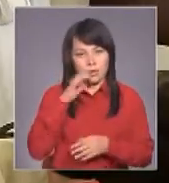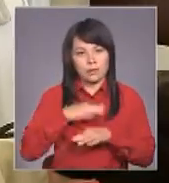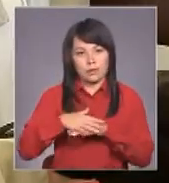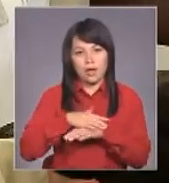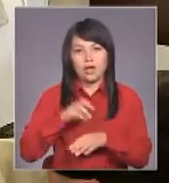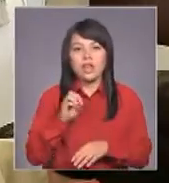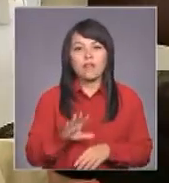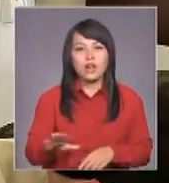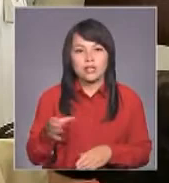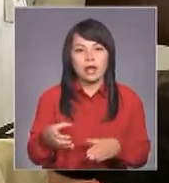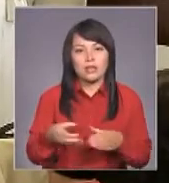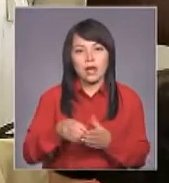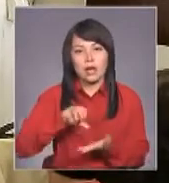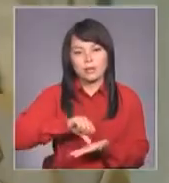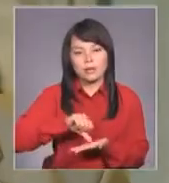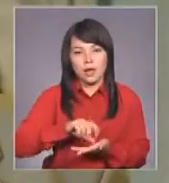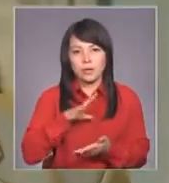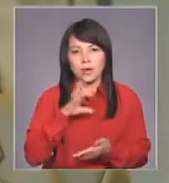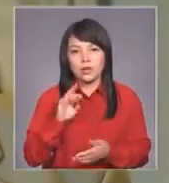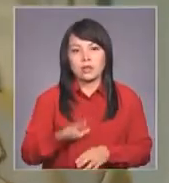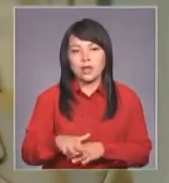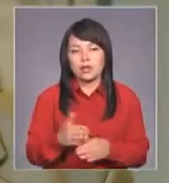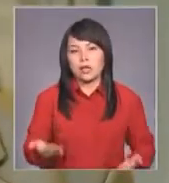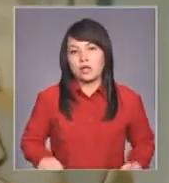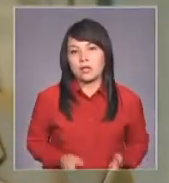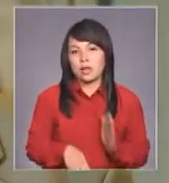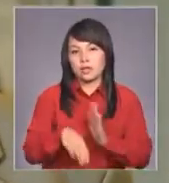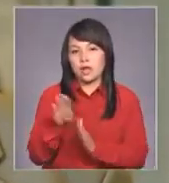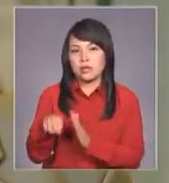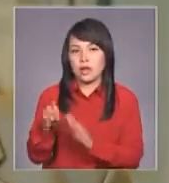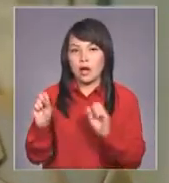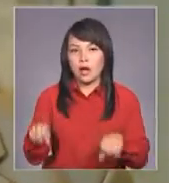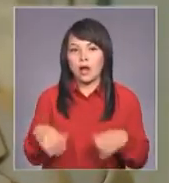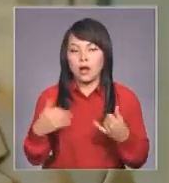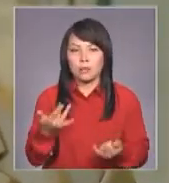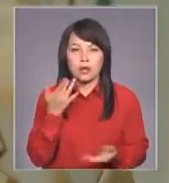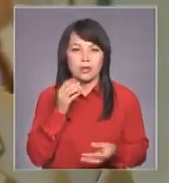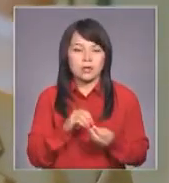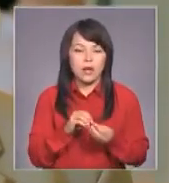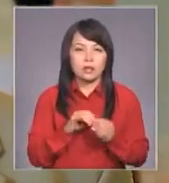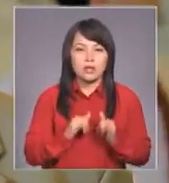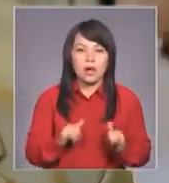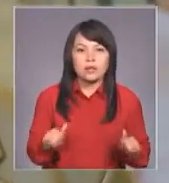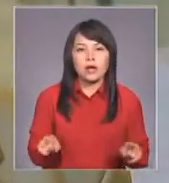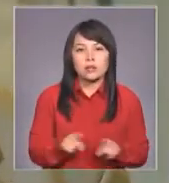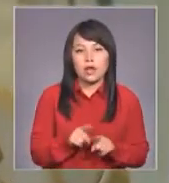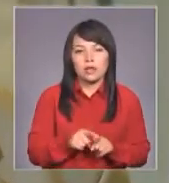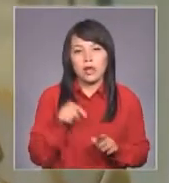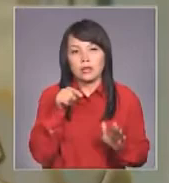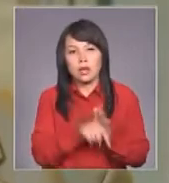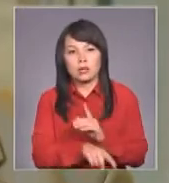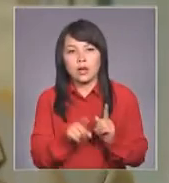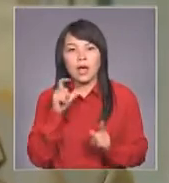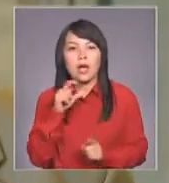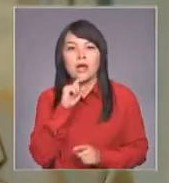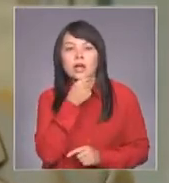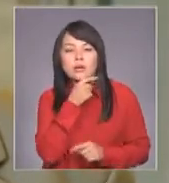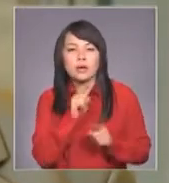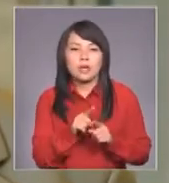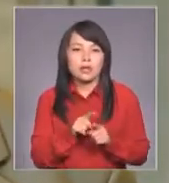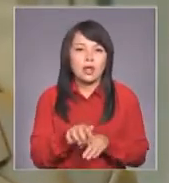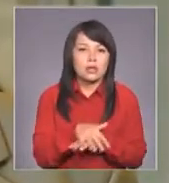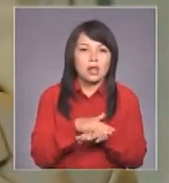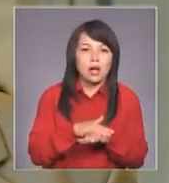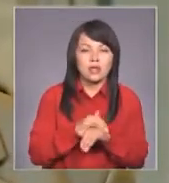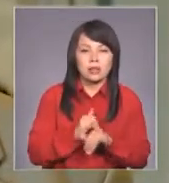мол әлеуетке ие. Бұл тұрғыдан алғанда жекеменшік секторды дамыту, өнімділікті арттыру және экономиканы әртараптандыру ісінде үлкен